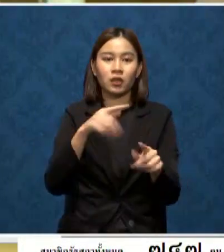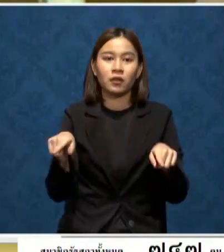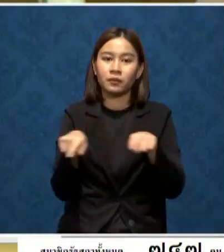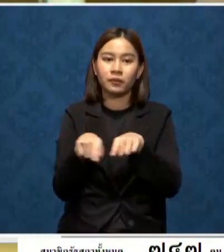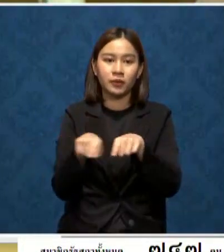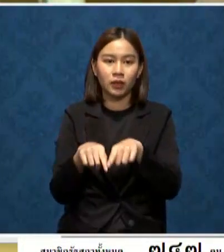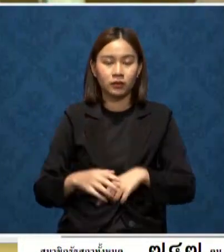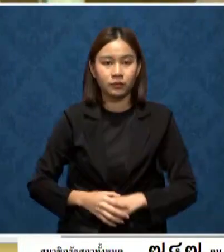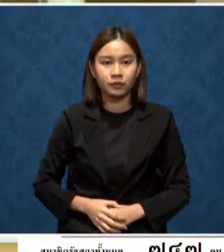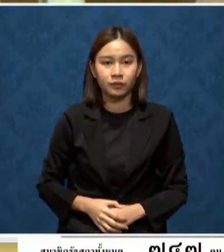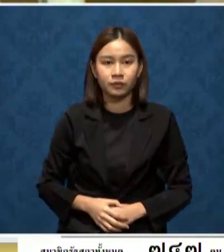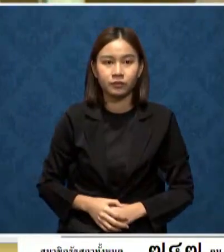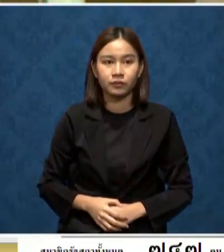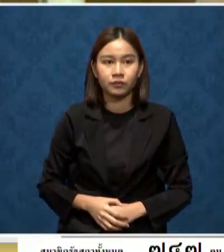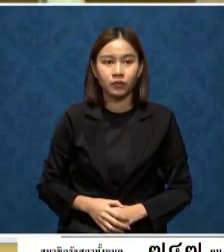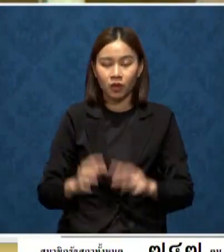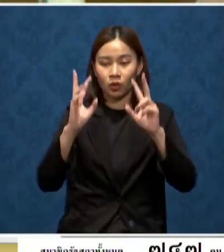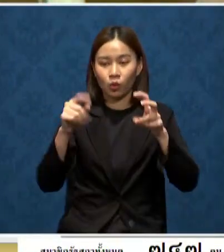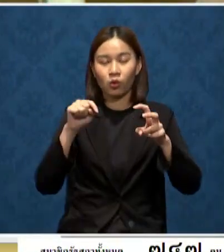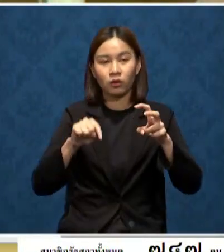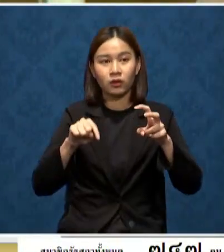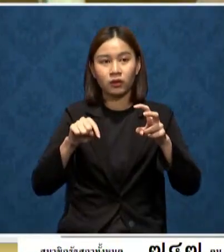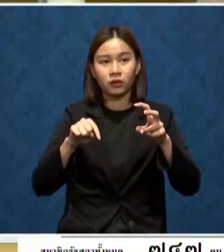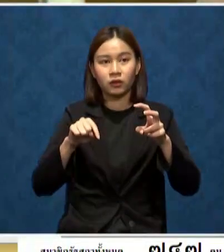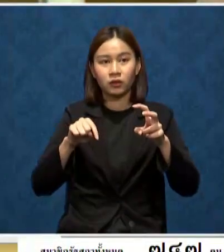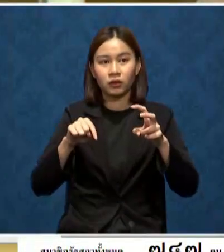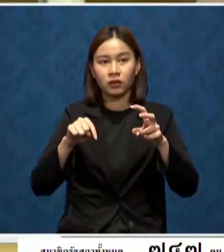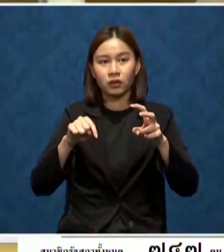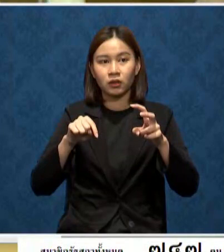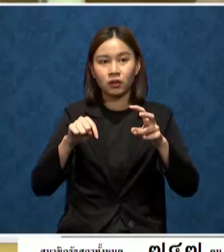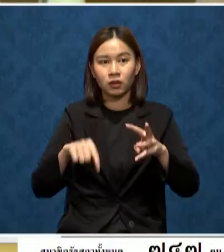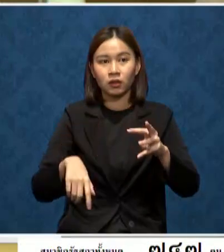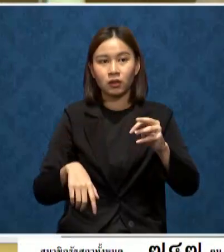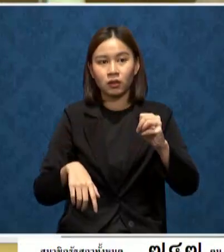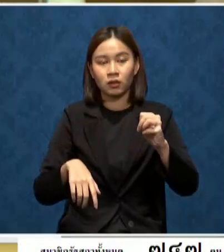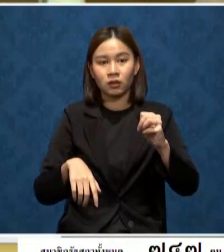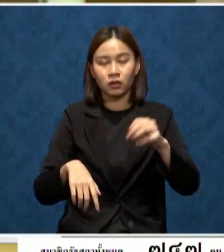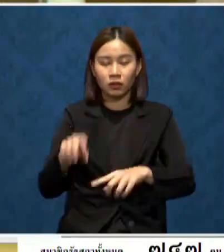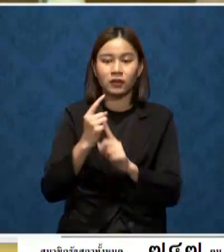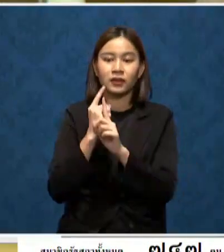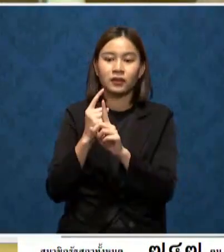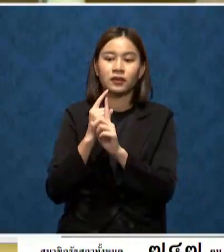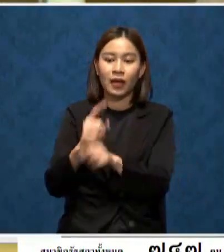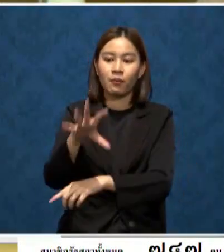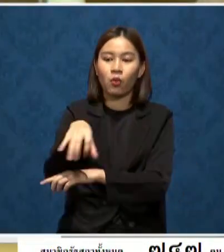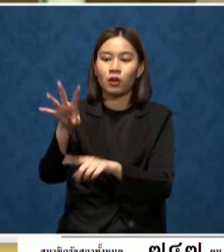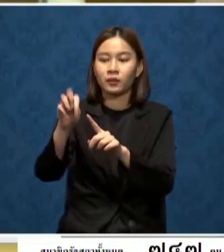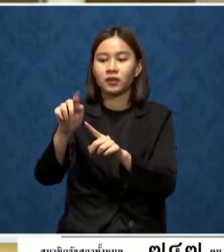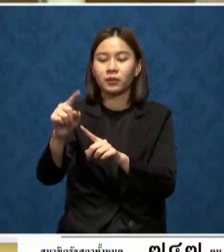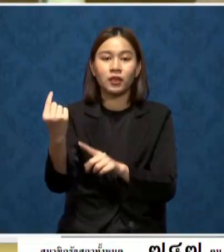และประเด็นดังก่าวนั้น ไม่ใช่มประเดนเรื่องมาตรา ข้อบัครับข้ด 41 อยางเดียว